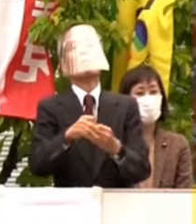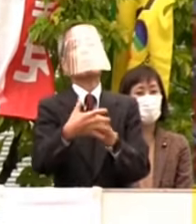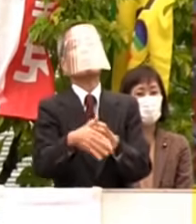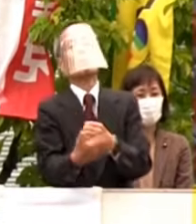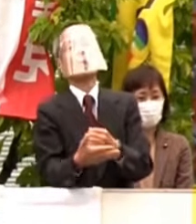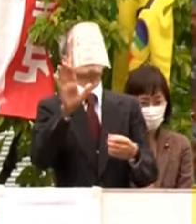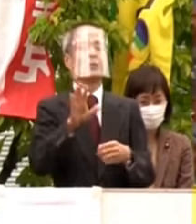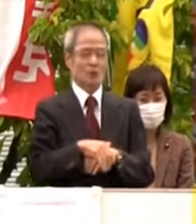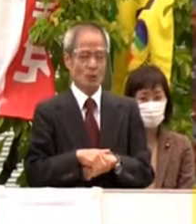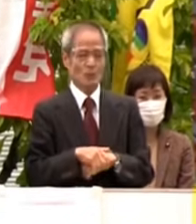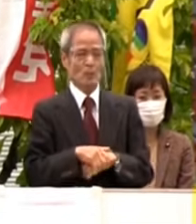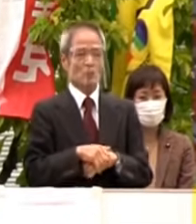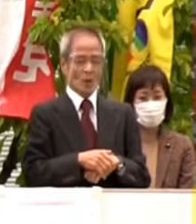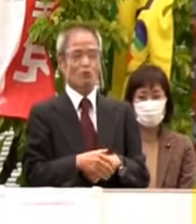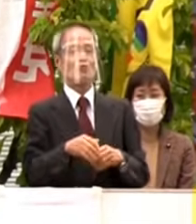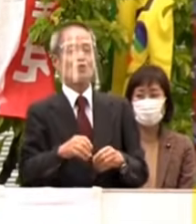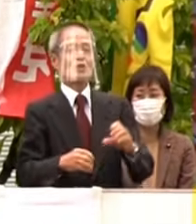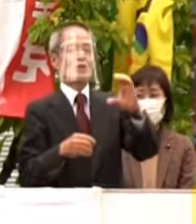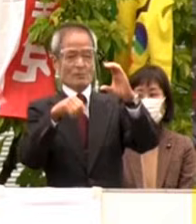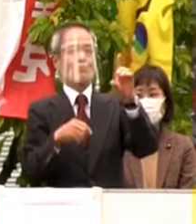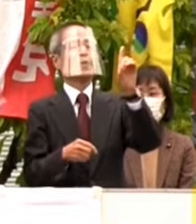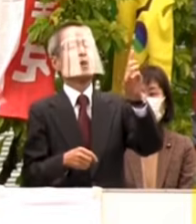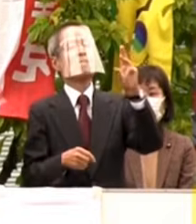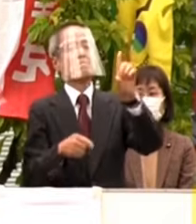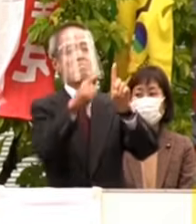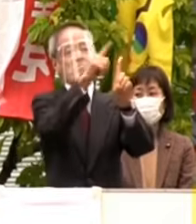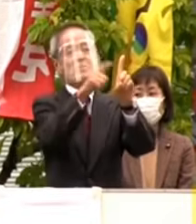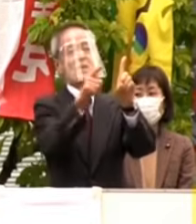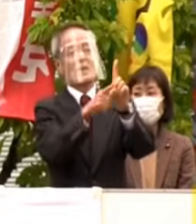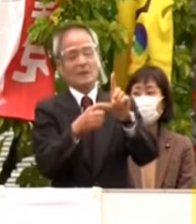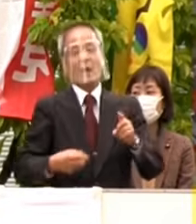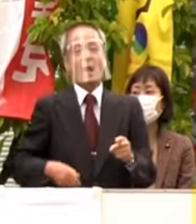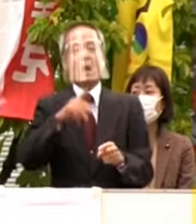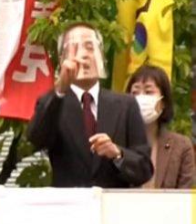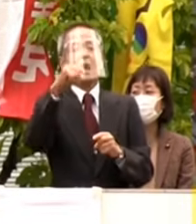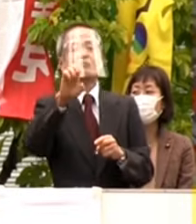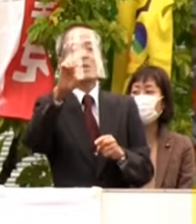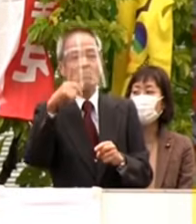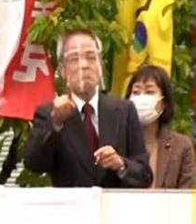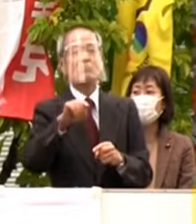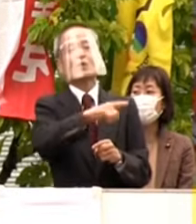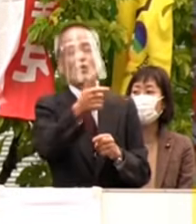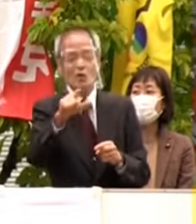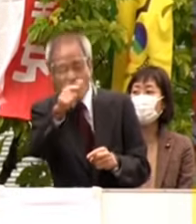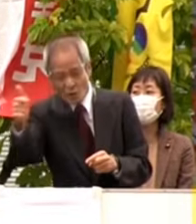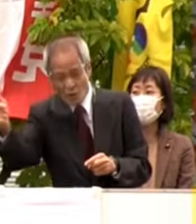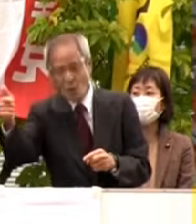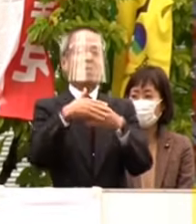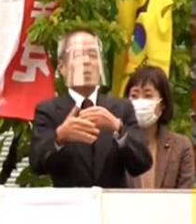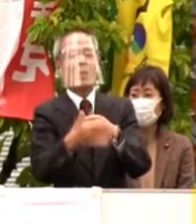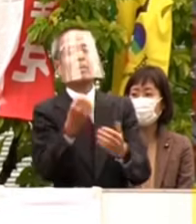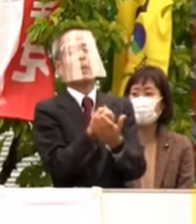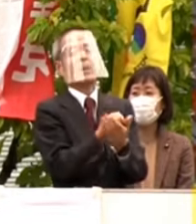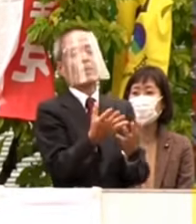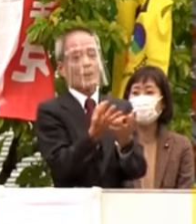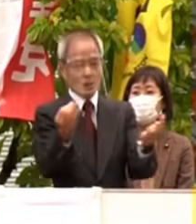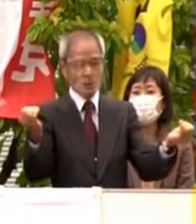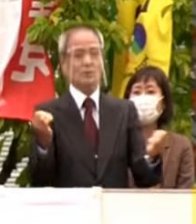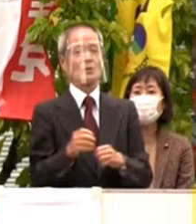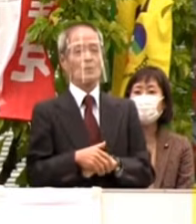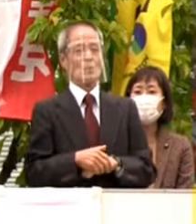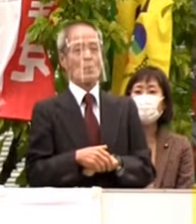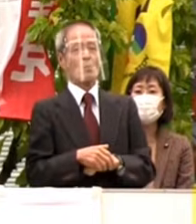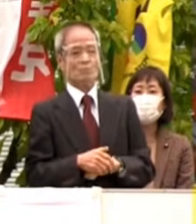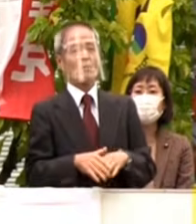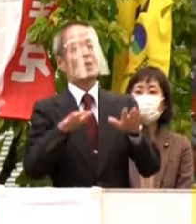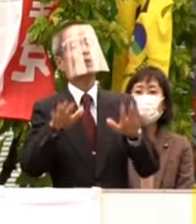B 型肝炎も、そしてこの新型コロナウイルスも全く感染症対策お粗末な公衆衛生でしかなかった。そして今もこの